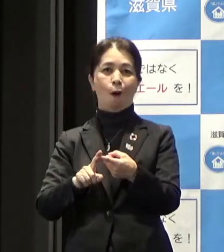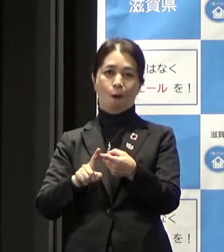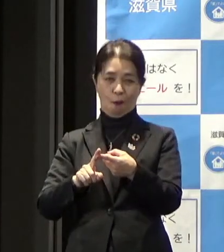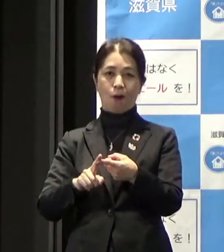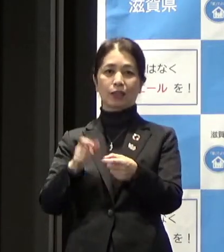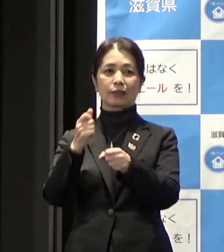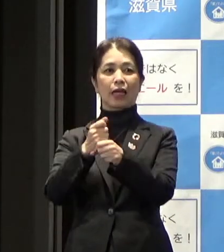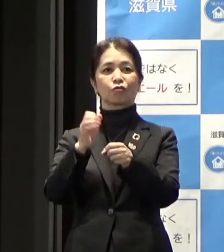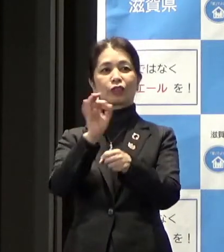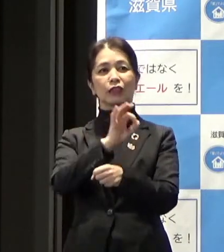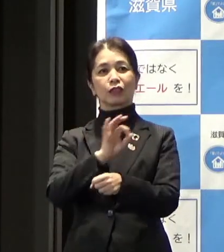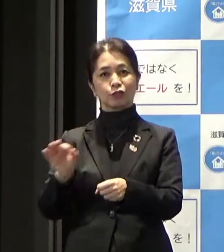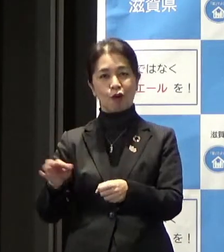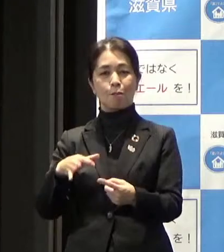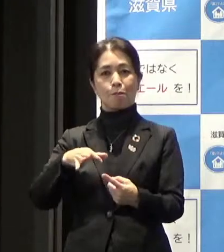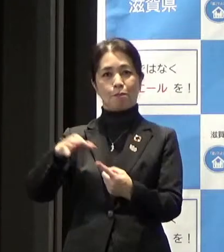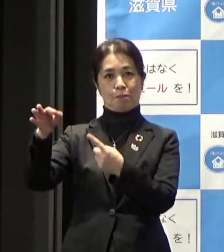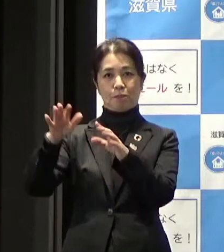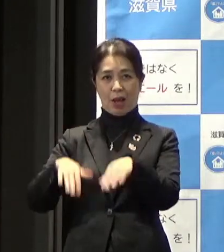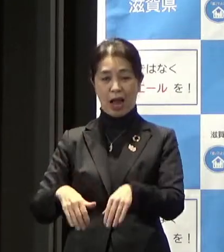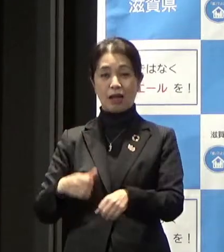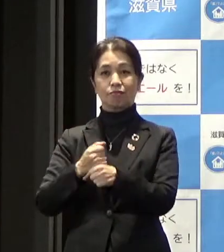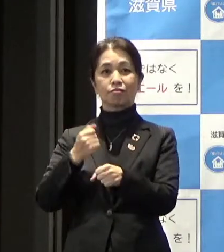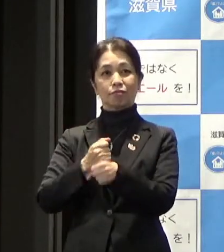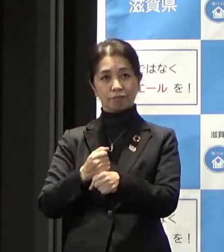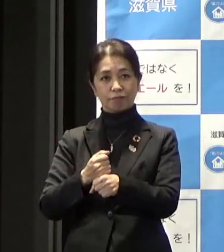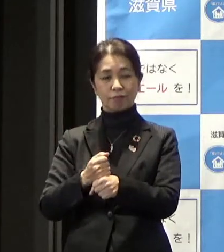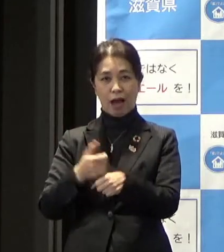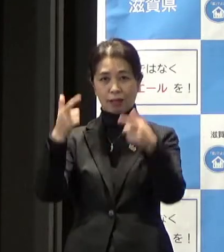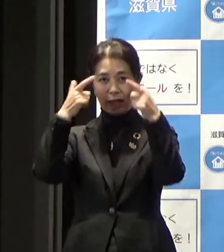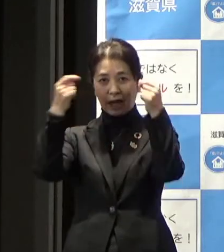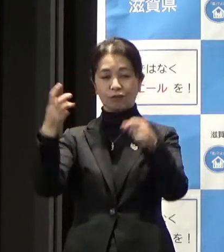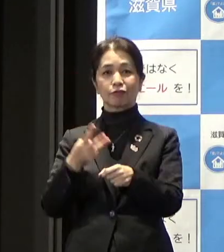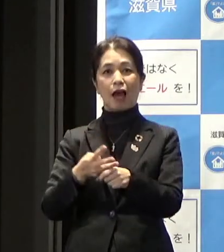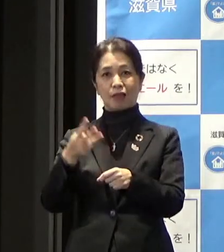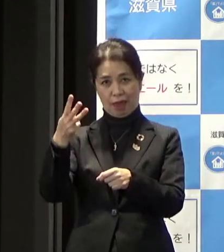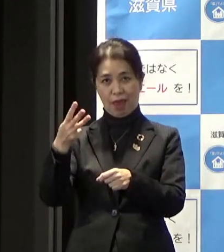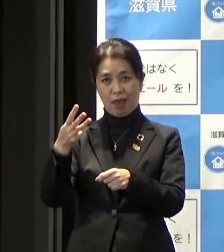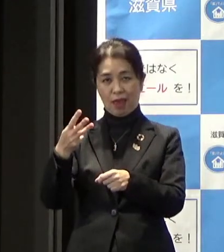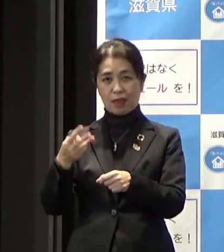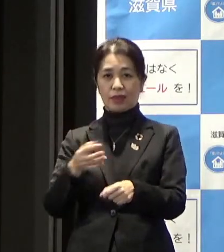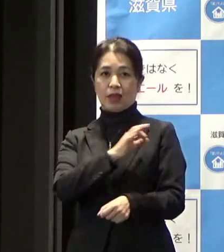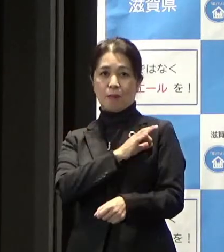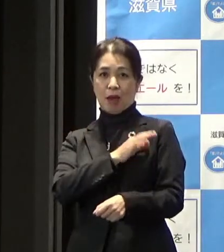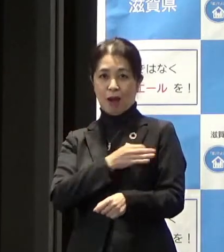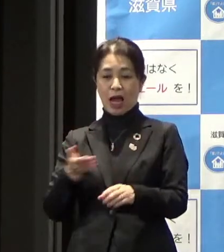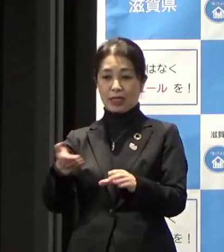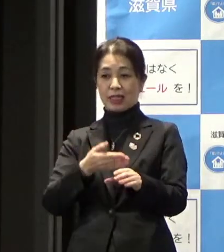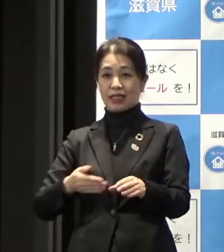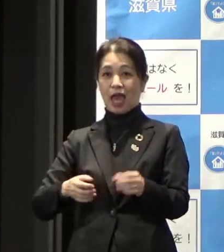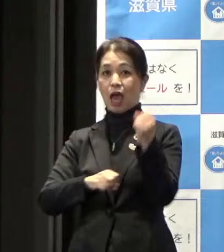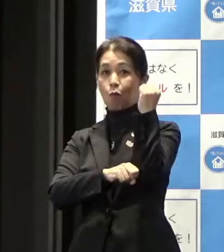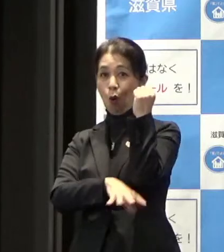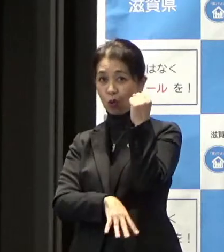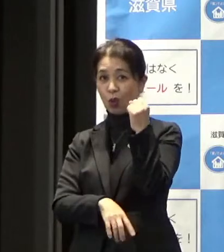定いたしました。制作者は3年生の池本真代さん、